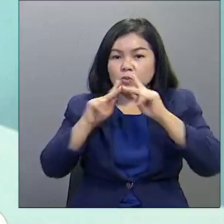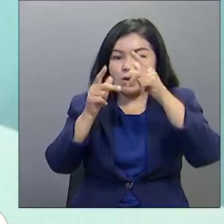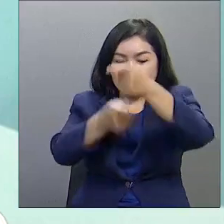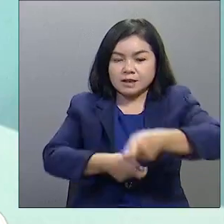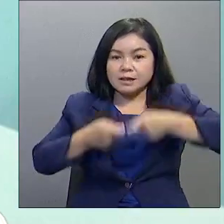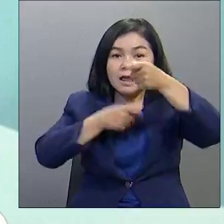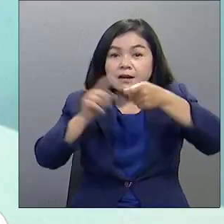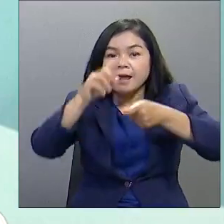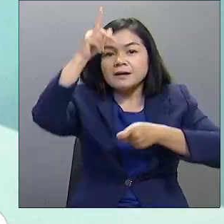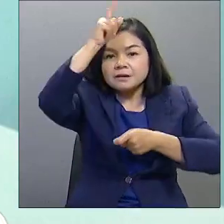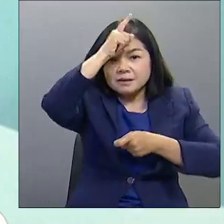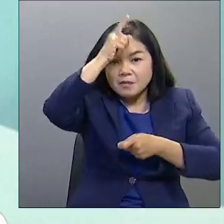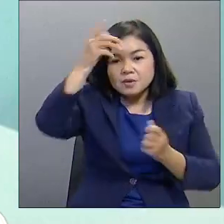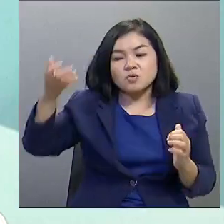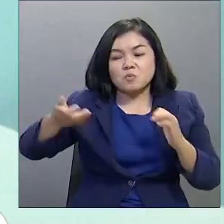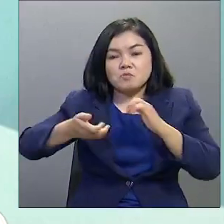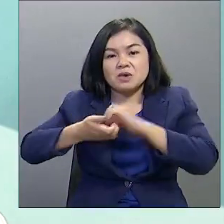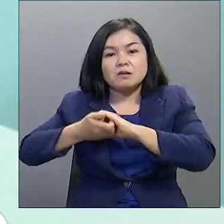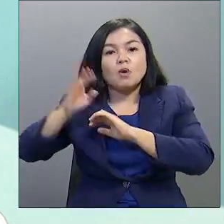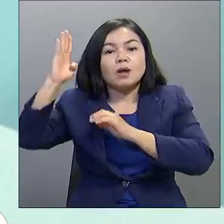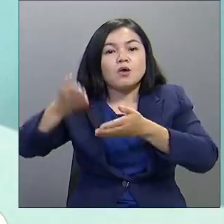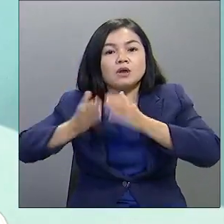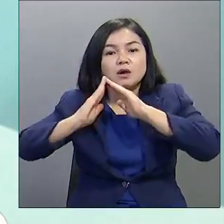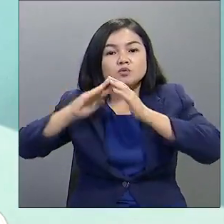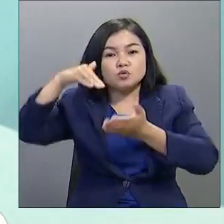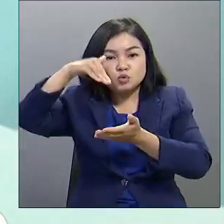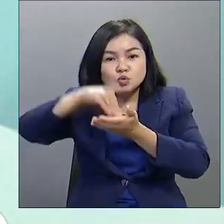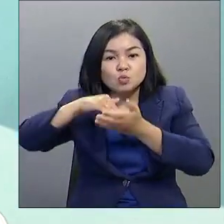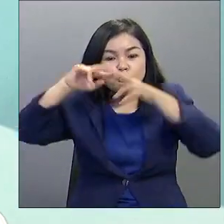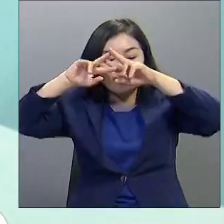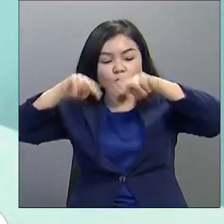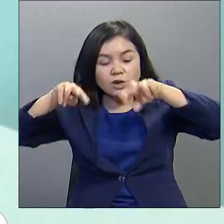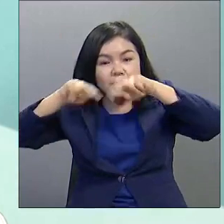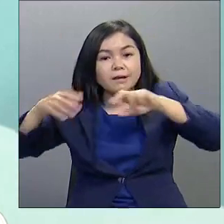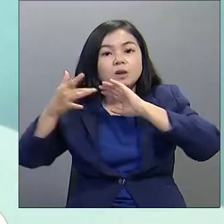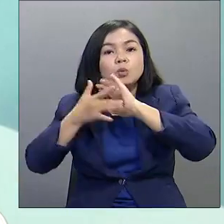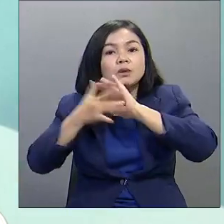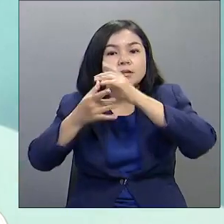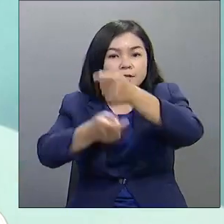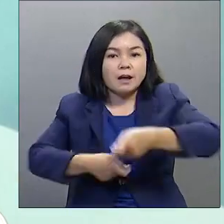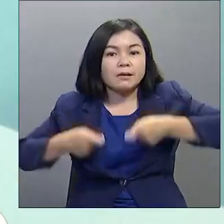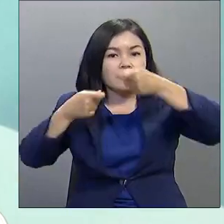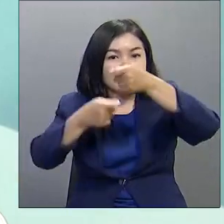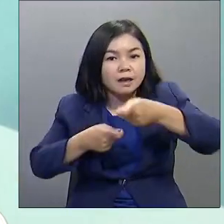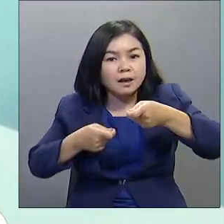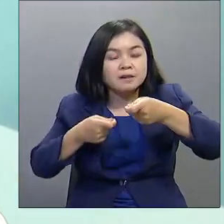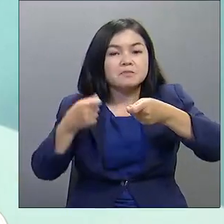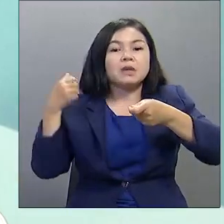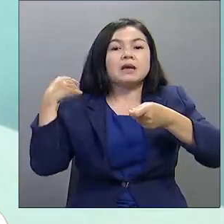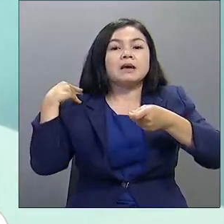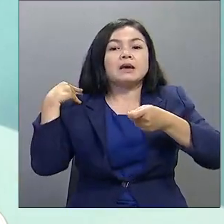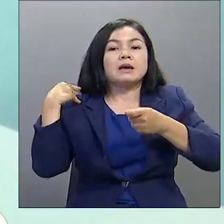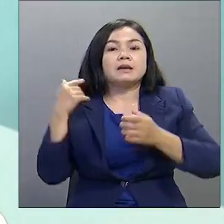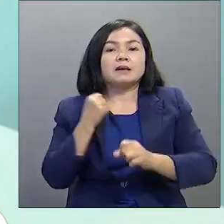ประเทศเยอรมันแล้วก็ภาคเอกชนค่ะจัดตั้งศูนย์วิจัยและพัฒนานวัตกรรมด้านการเกษตร Bayer Agri Solution